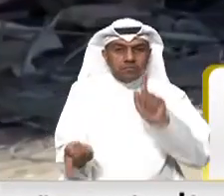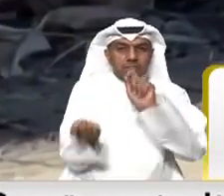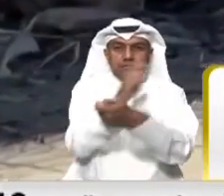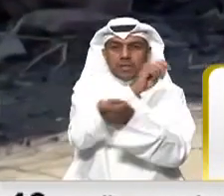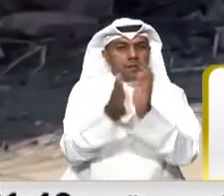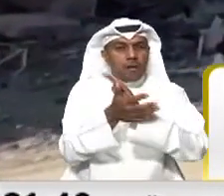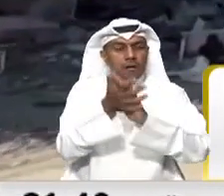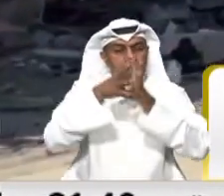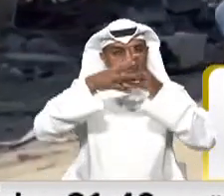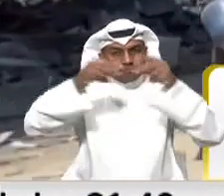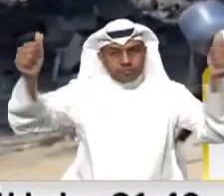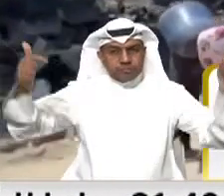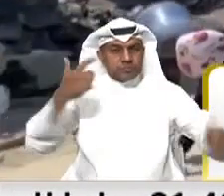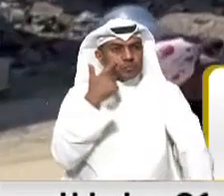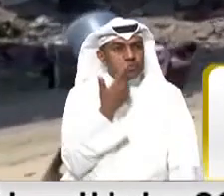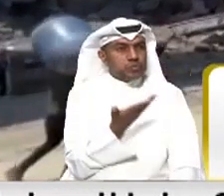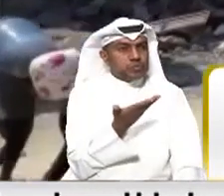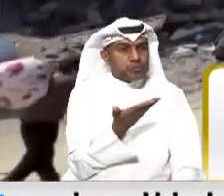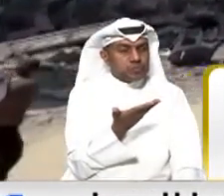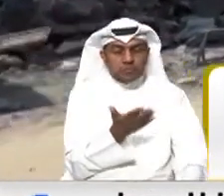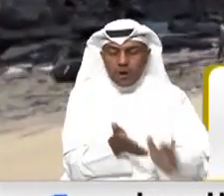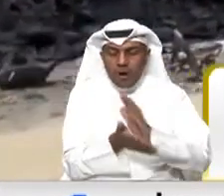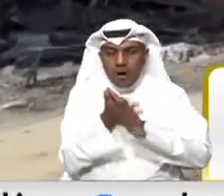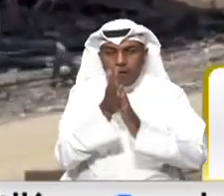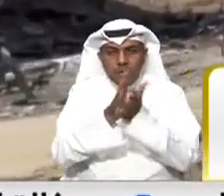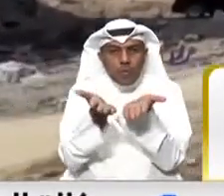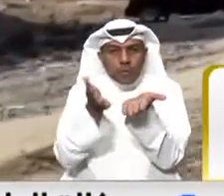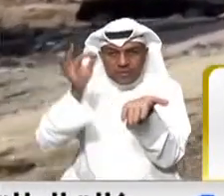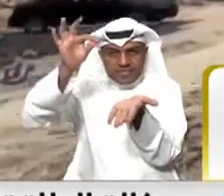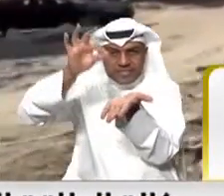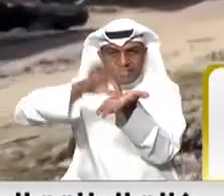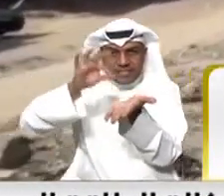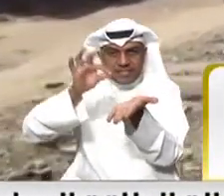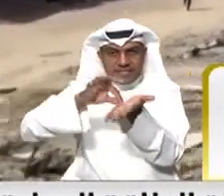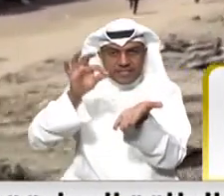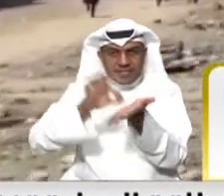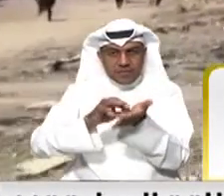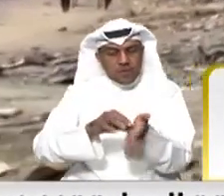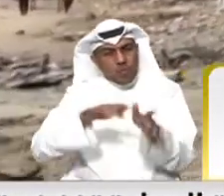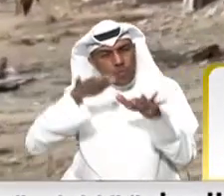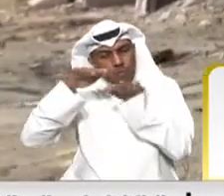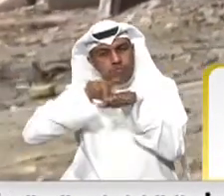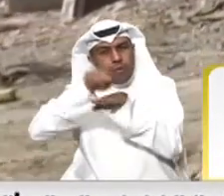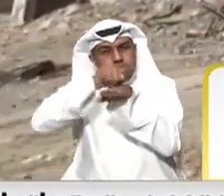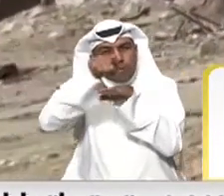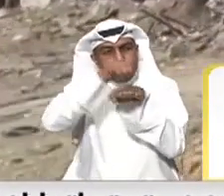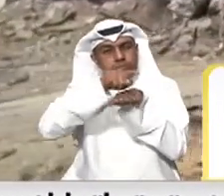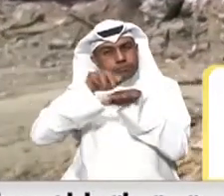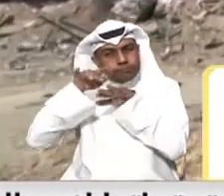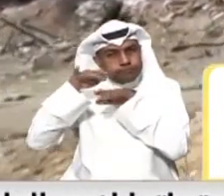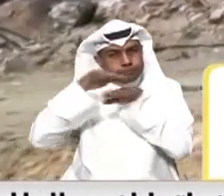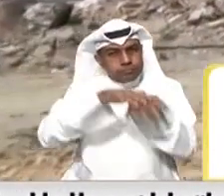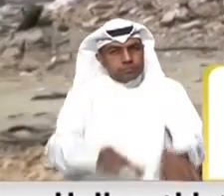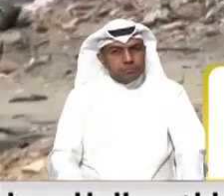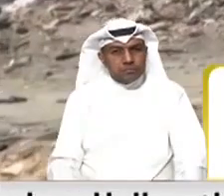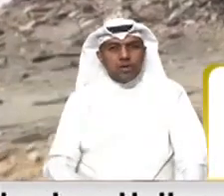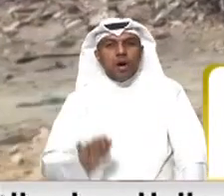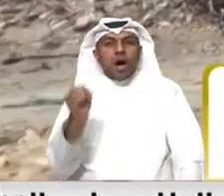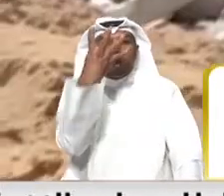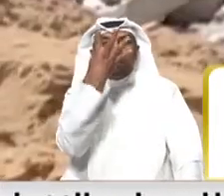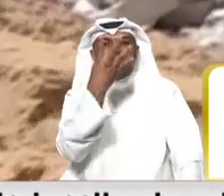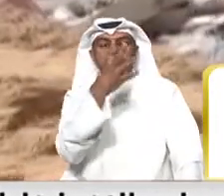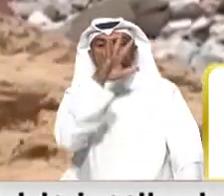خلفه الاحتلال الاسرائيلي بعد انسحابه من بعد اجتياح بر همجي دام لاكثر من اربعه